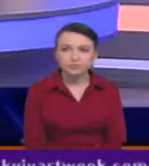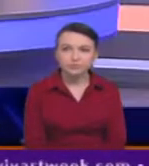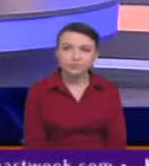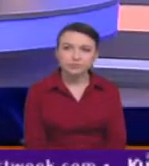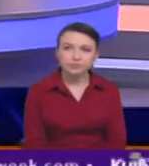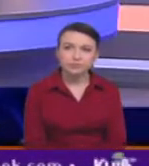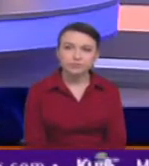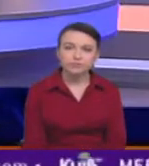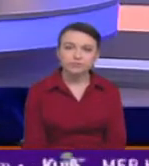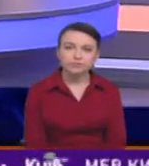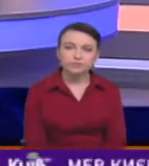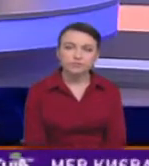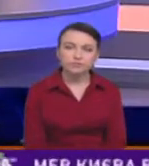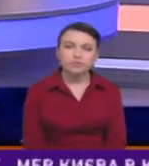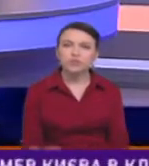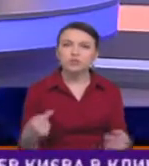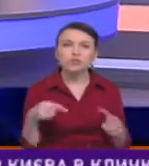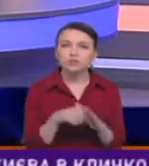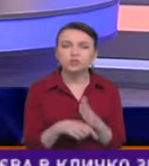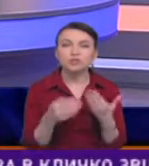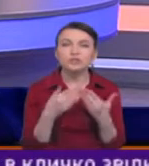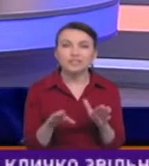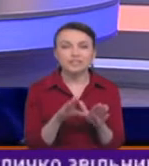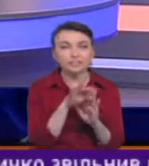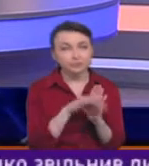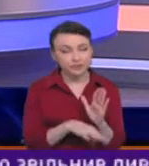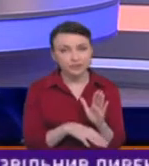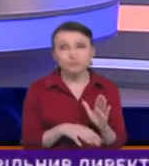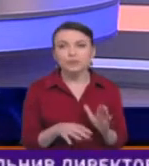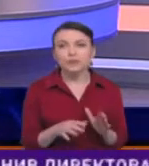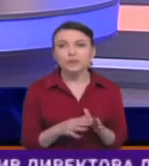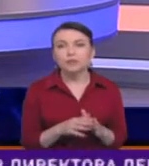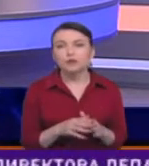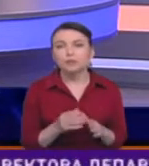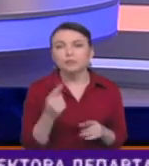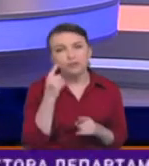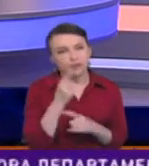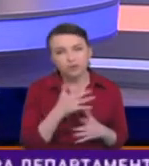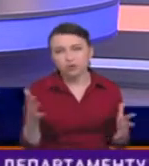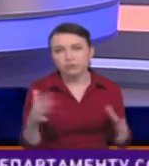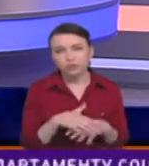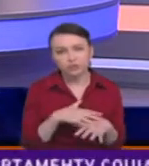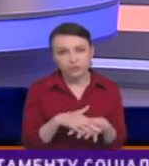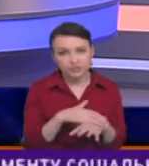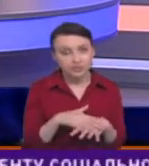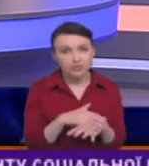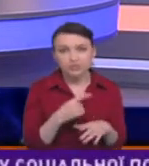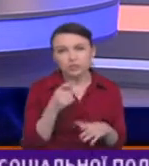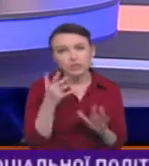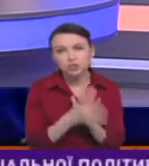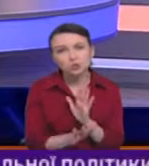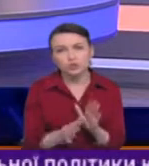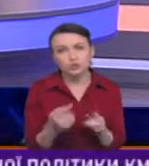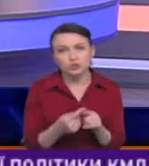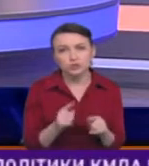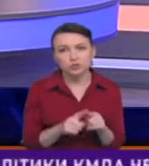зараз почали розшифровувати, що таке відкриті списки, тому що переважна більшість населення не зрозуміла, що таке.